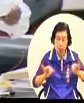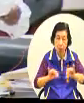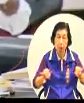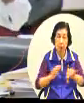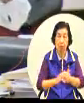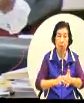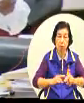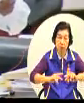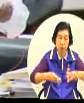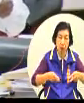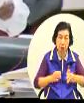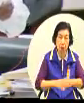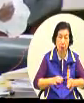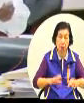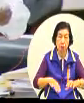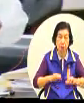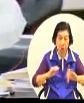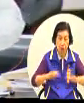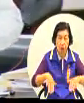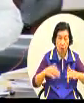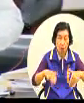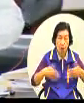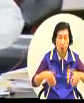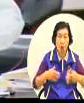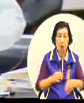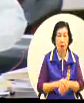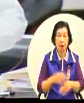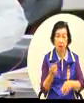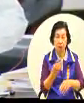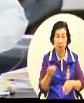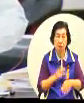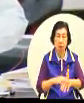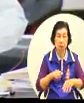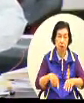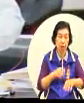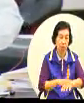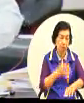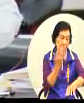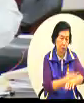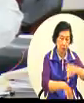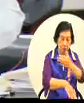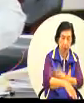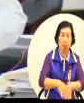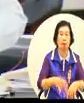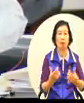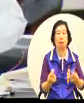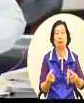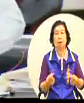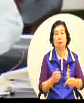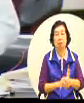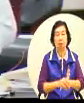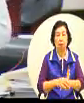源，两只双手被截断当然会流血，